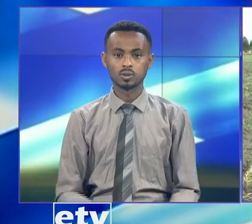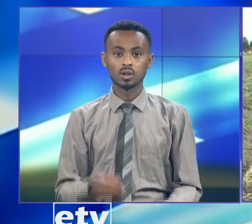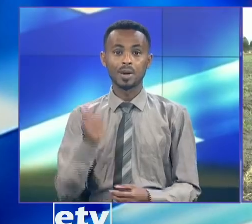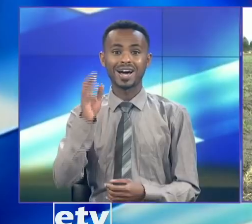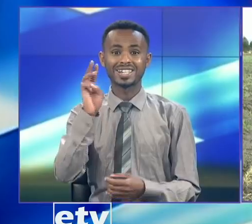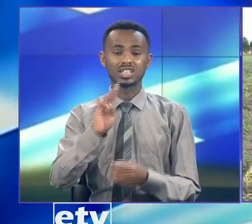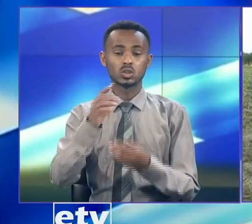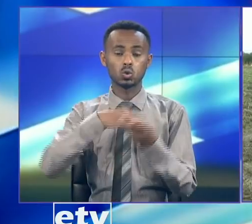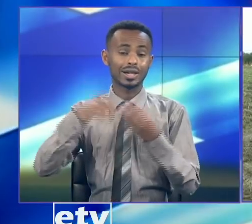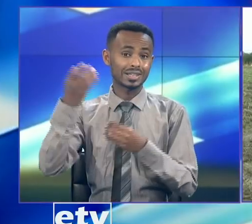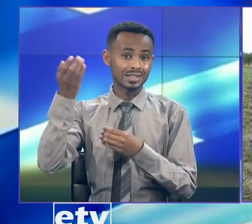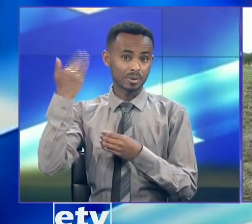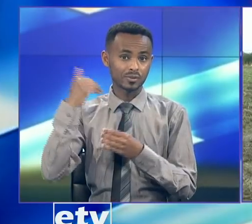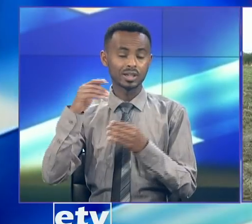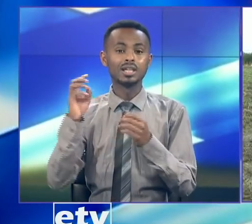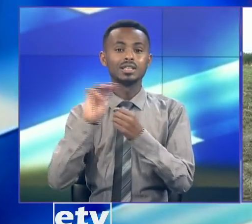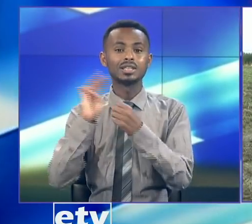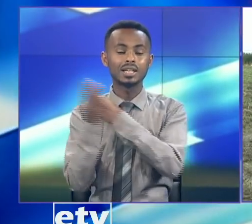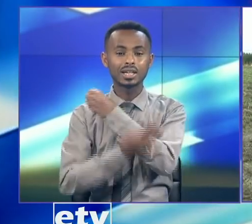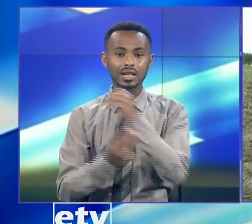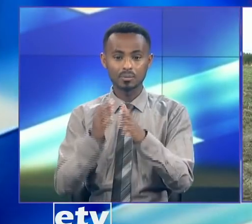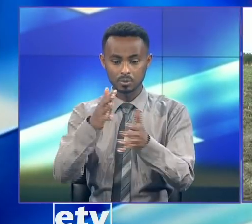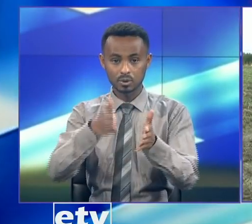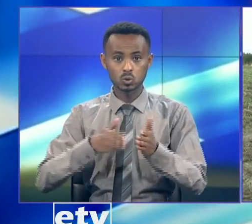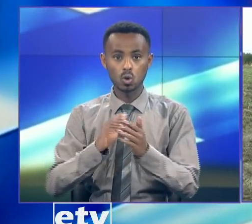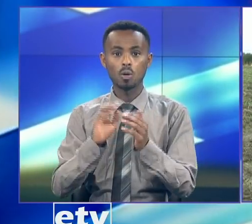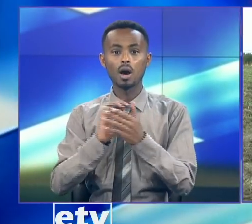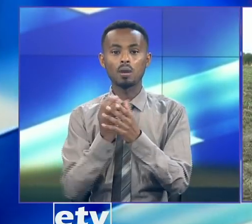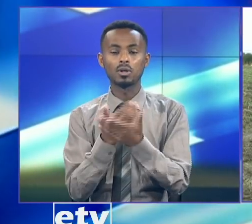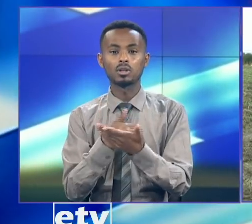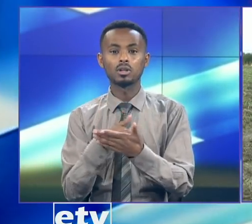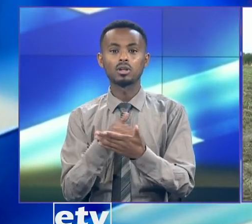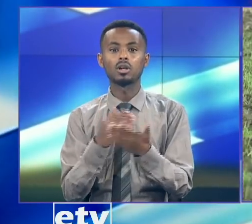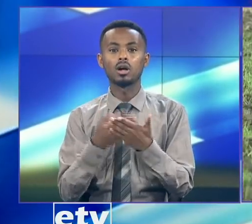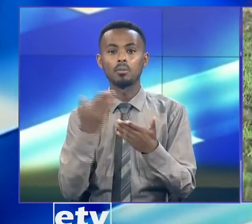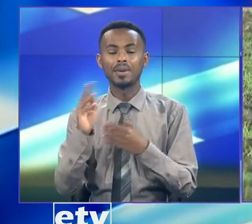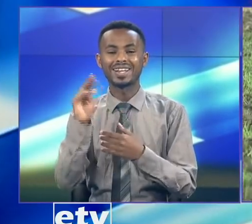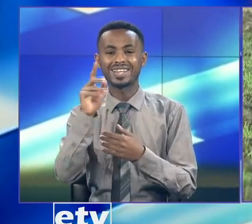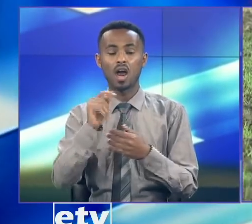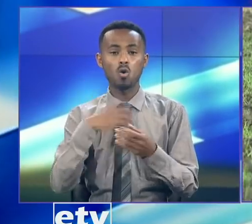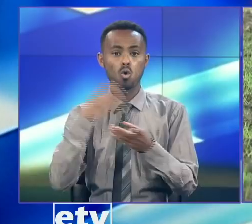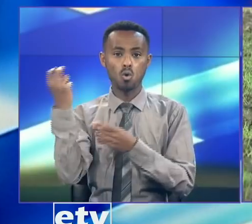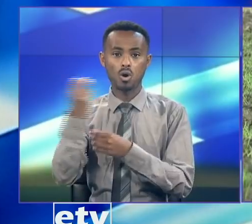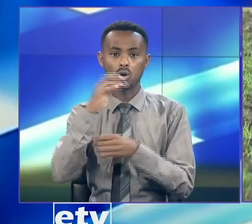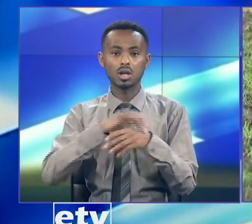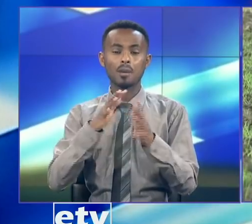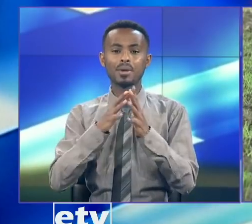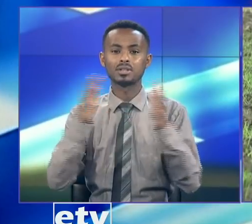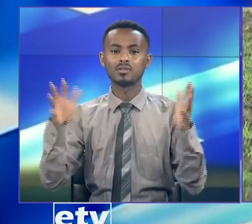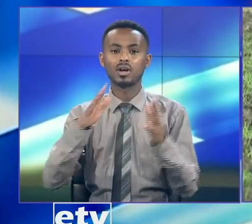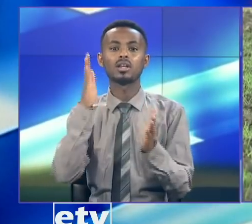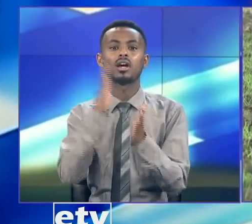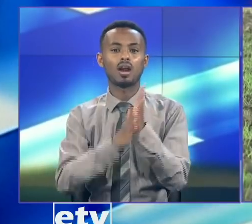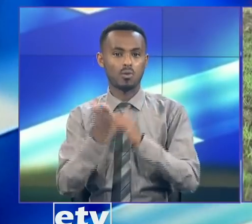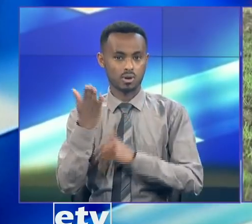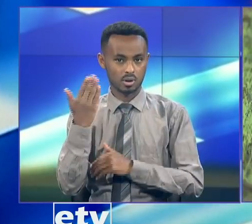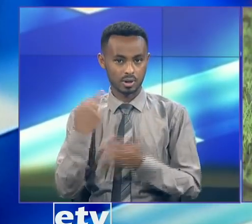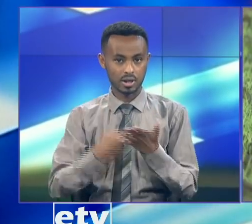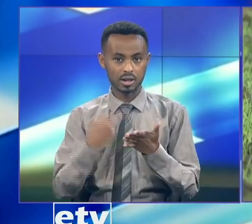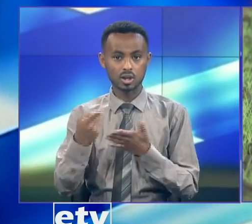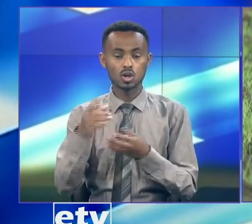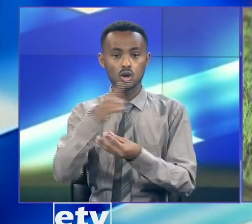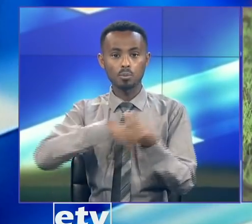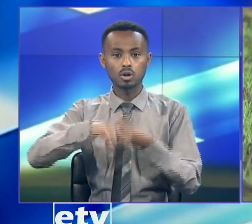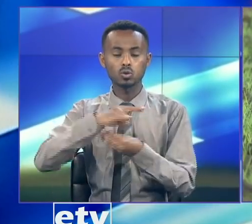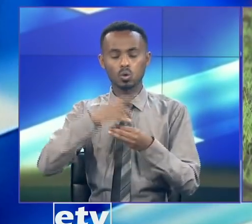በአርሲ ዞን ከዚህ ቀደም ስንዴን በመስኖ ማምረት እንደ ጀጁና ምርት ያሉ ወረዳዎች ላይ በስፋት ይከናወን ነበር። ይህ